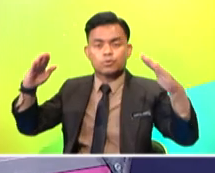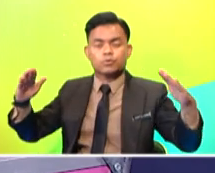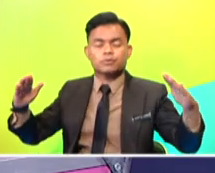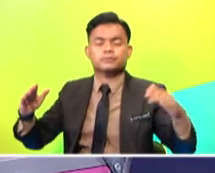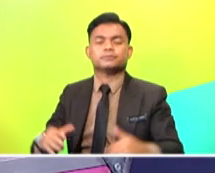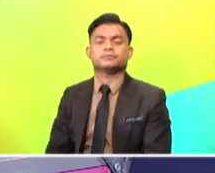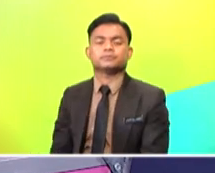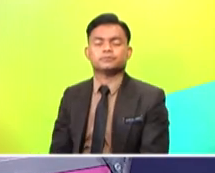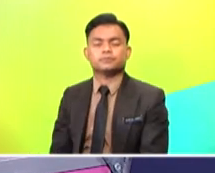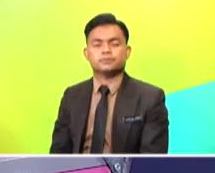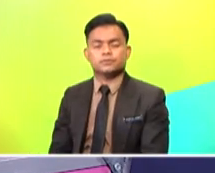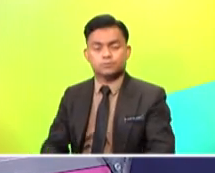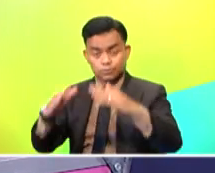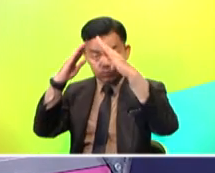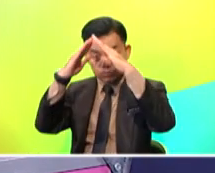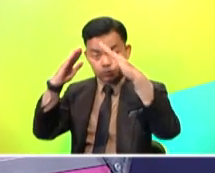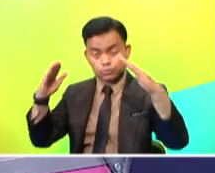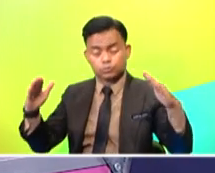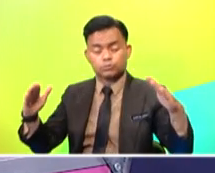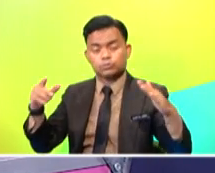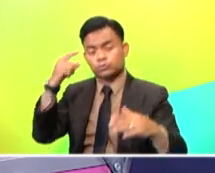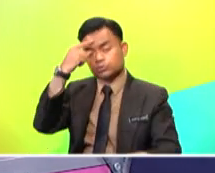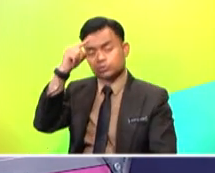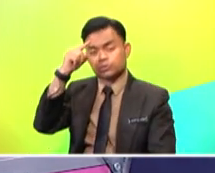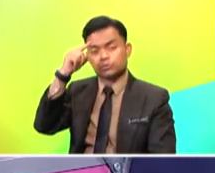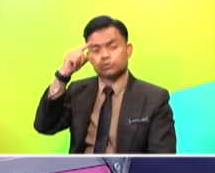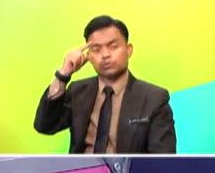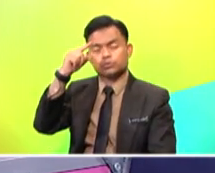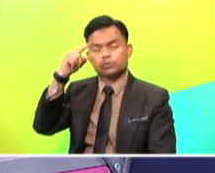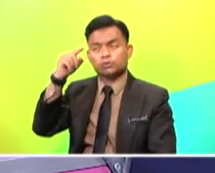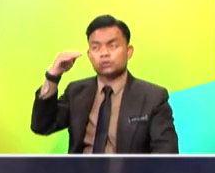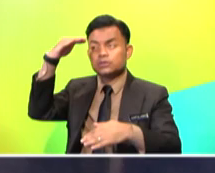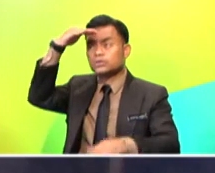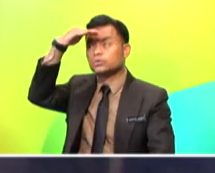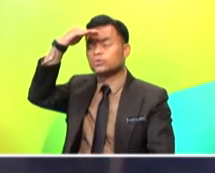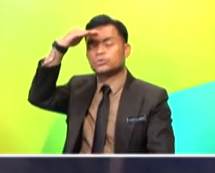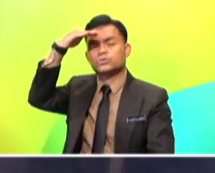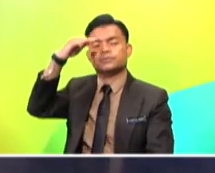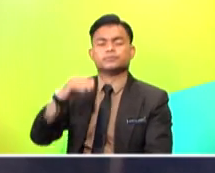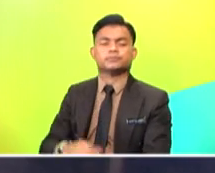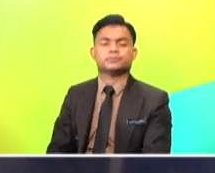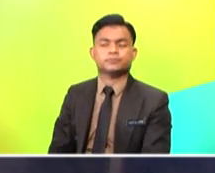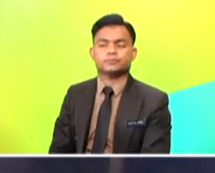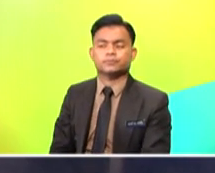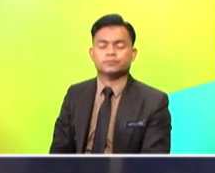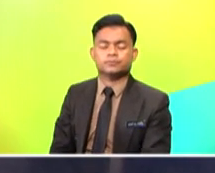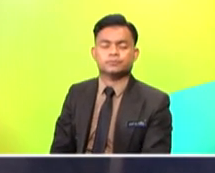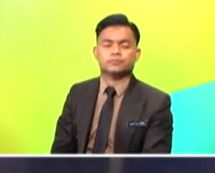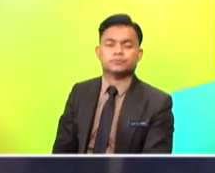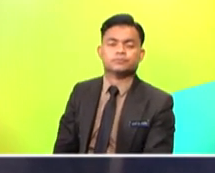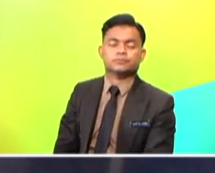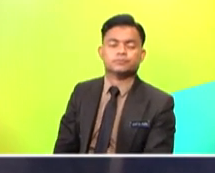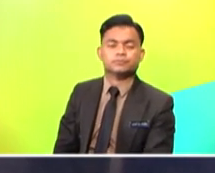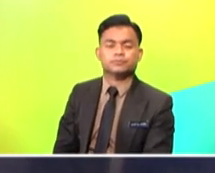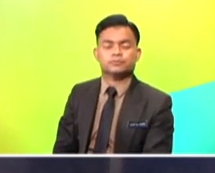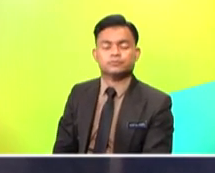Fan? Bumbung ini untuk orang kata apa, memberikan teduhan kepada kita, cikgu. Ya, betul. Hmm. Apa guna